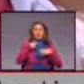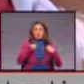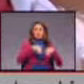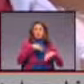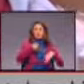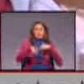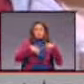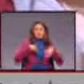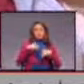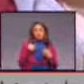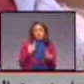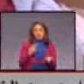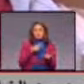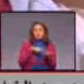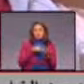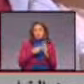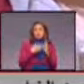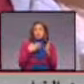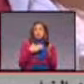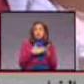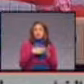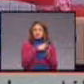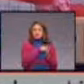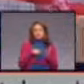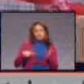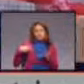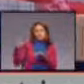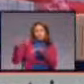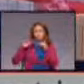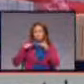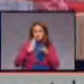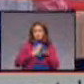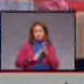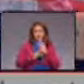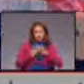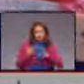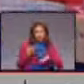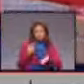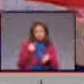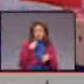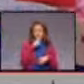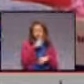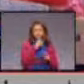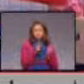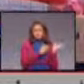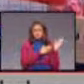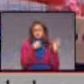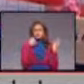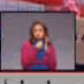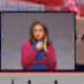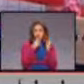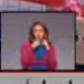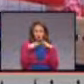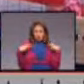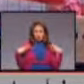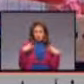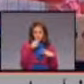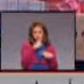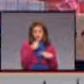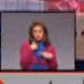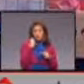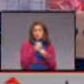وكان نفسي الاقي وظيفه برض اشتغل بيها في المجال بتاعي بس مالتش انا كان نفسي بعد ما خلص تعليمي الاقي الوظيفه المناسبه ل